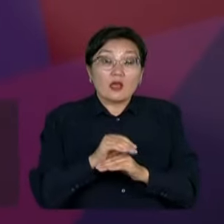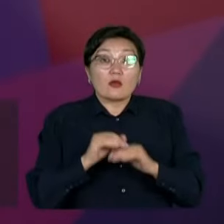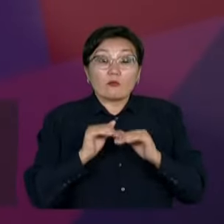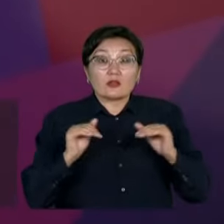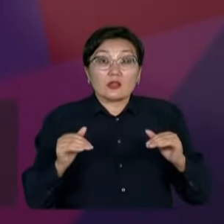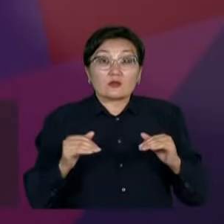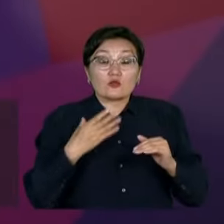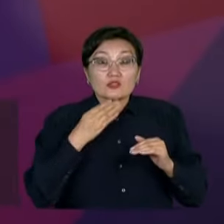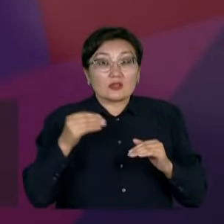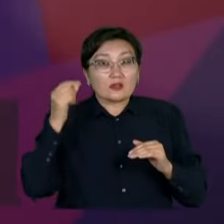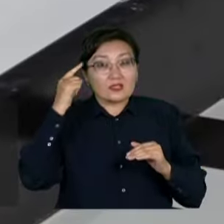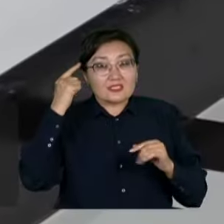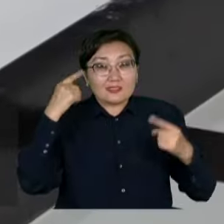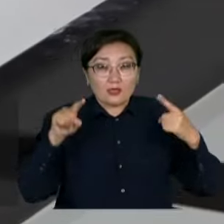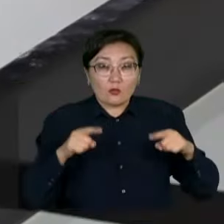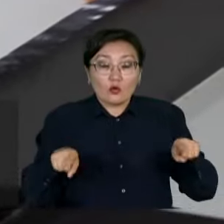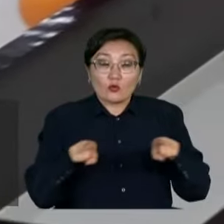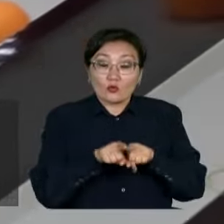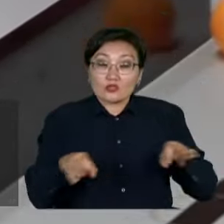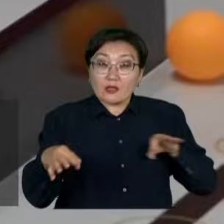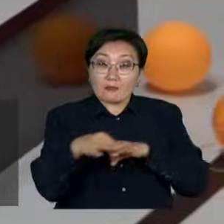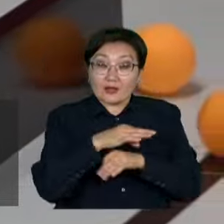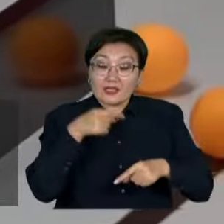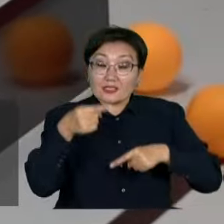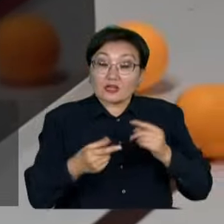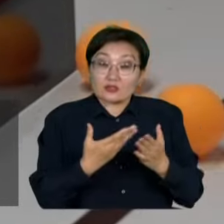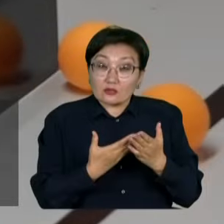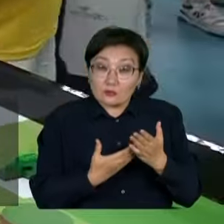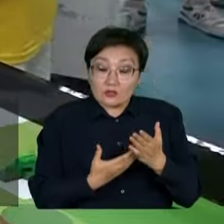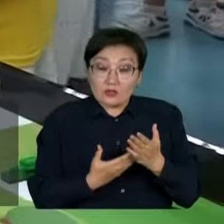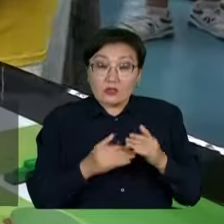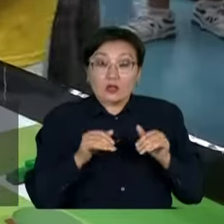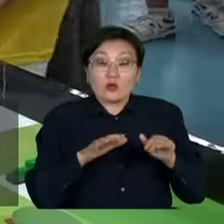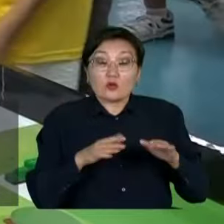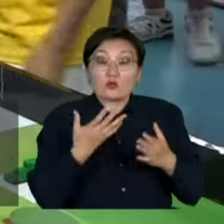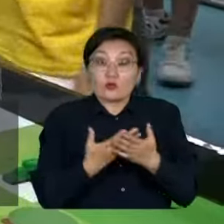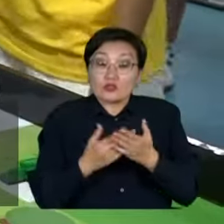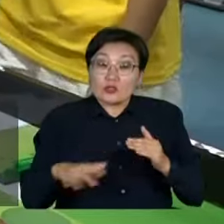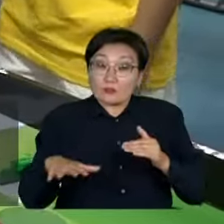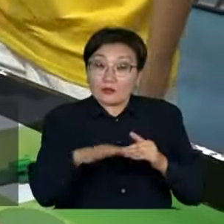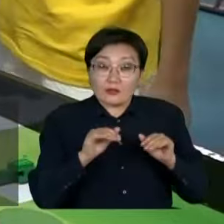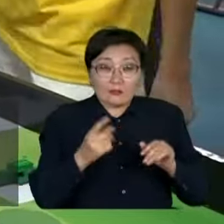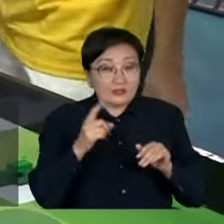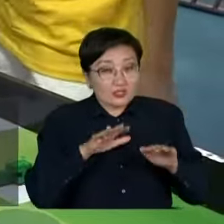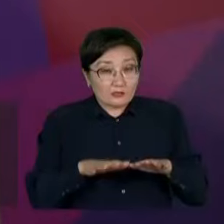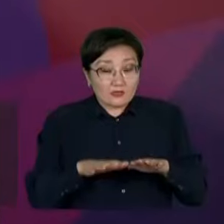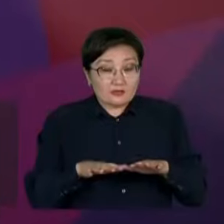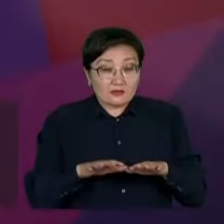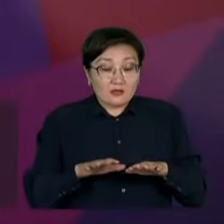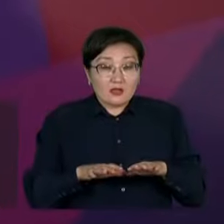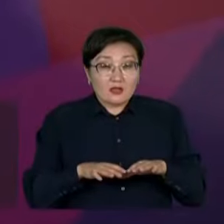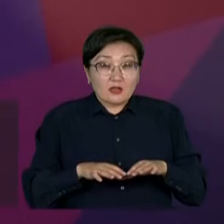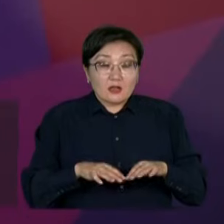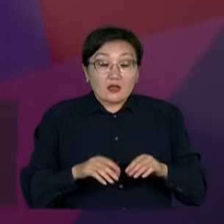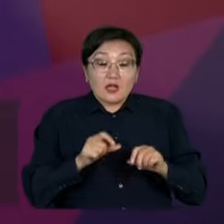ойларын осындай проект арқылы көрсетіп отыр. Судьялар тек бір жерден емес, жан-жақтан біз шақыртып отырық.